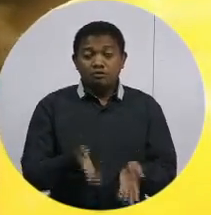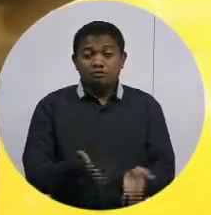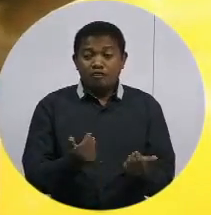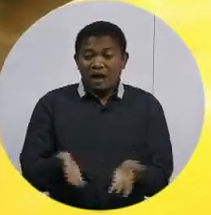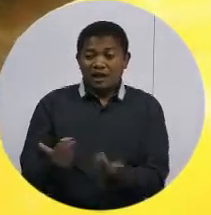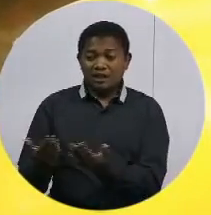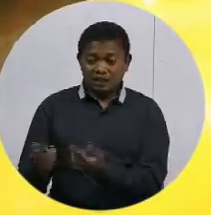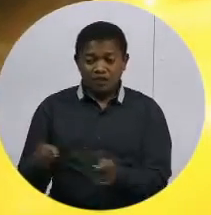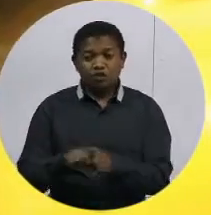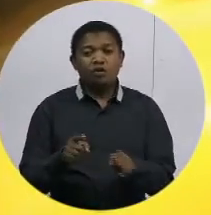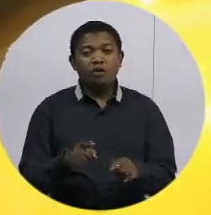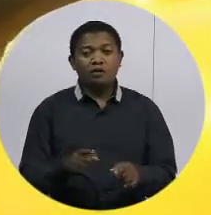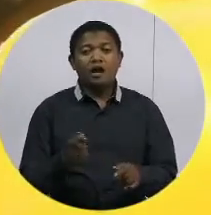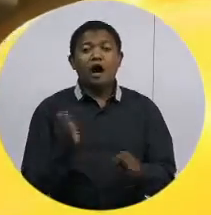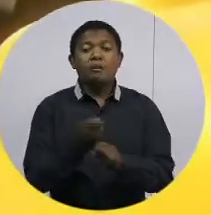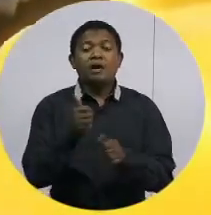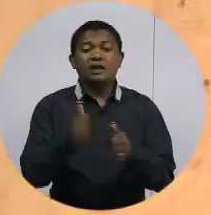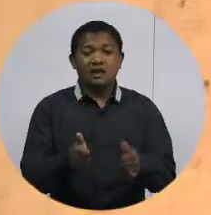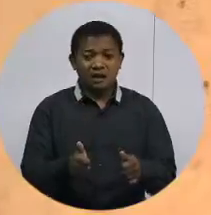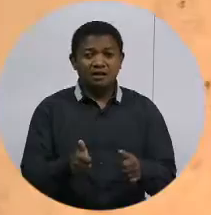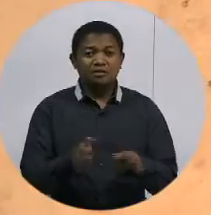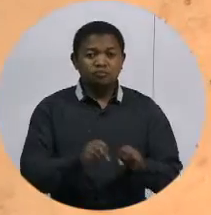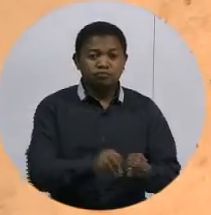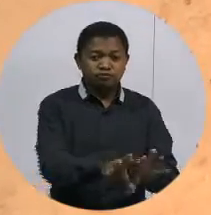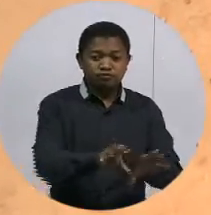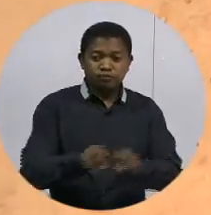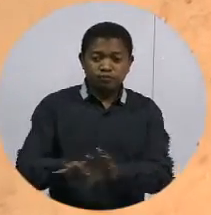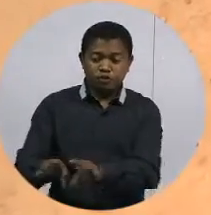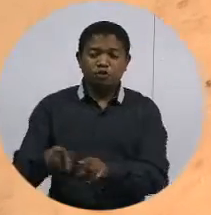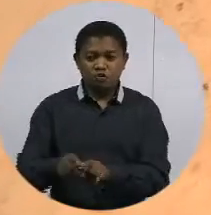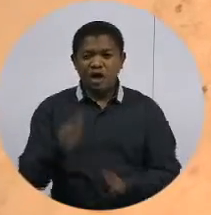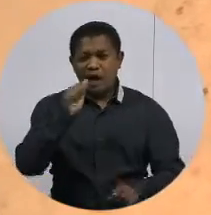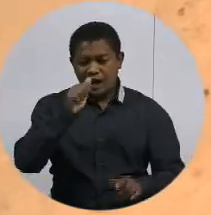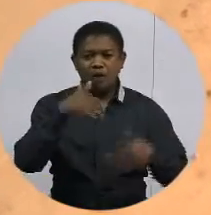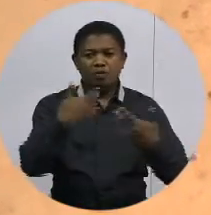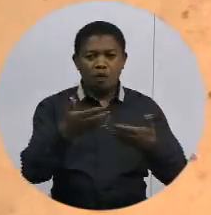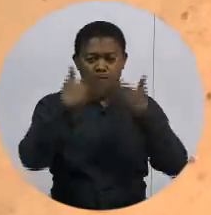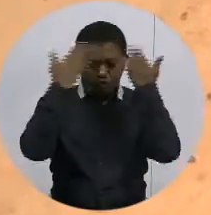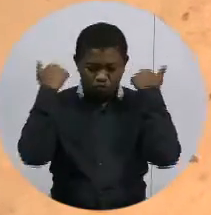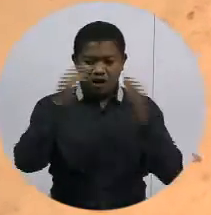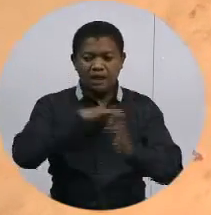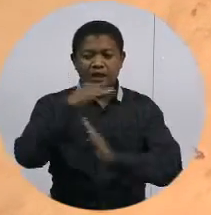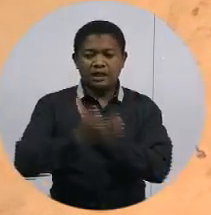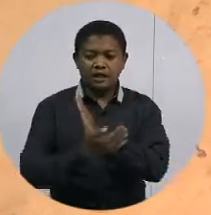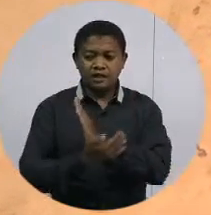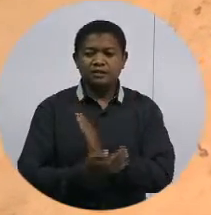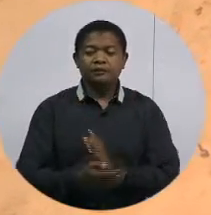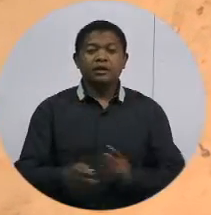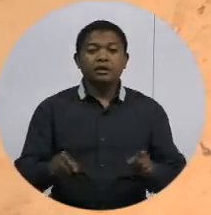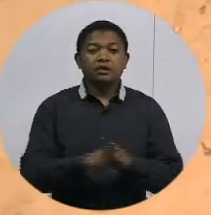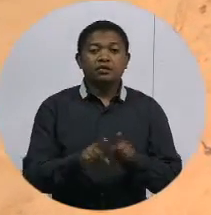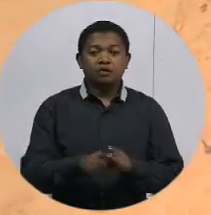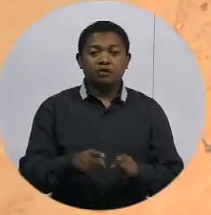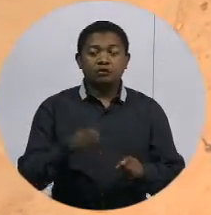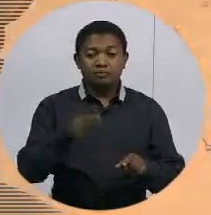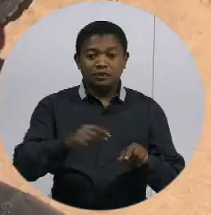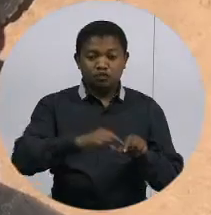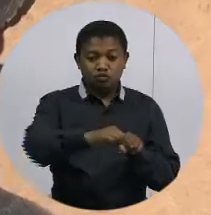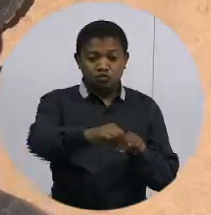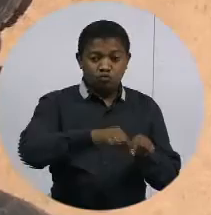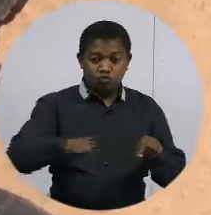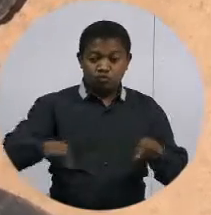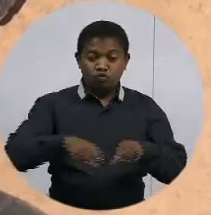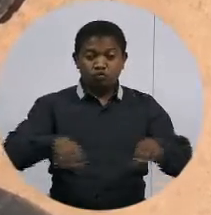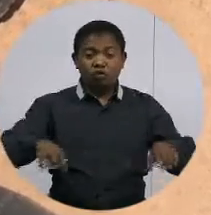ny fampidiran-drano any an-tokantrano ary ireo pompy ho an'ny daholo be. Atongavana amin'izany dia fantsona mirefy